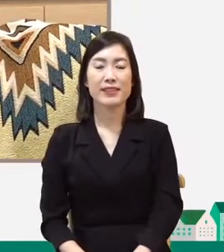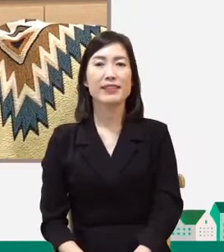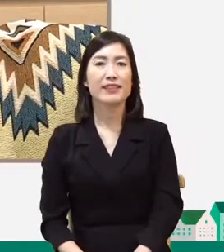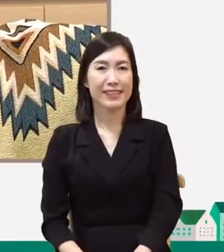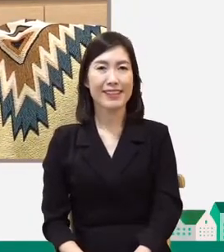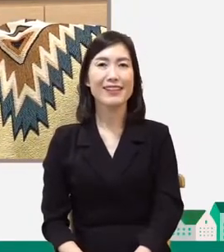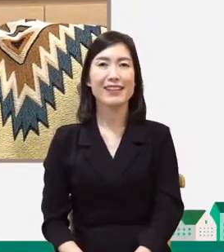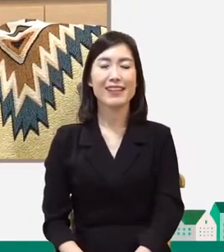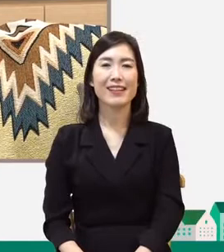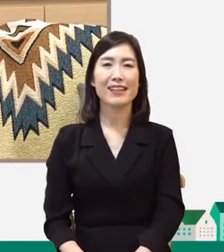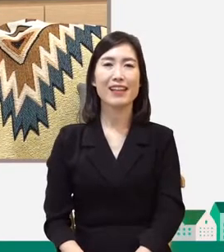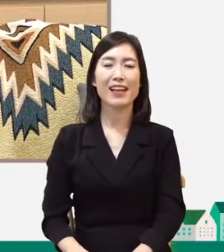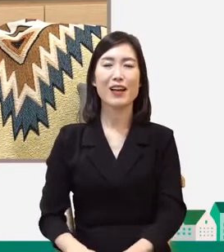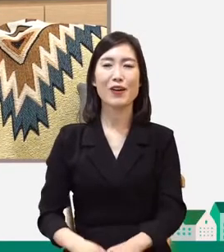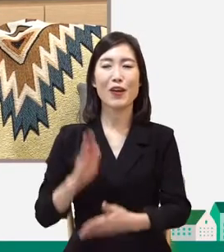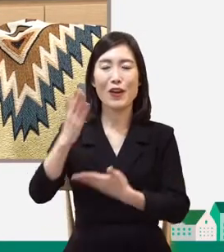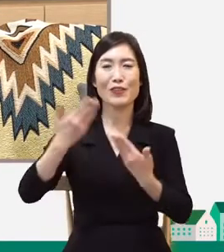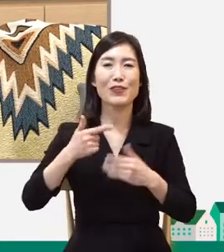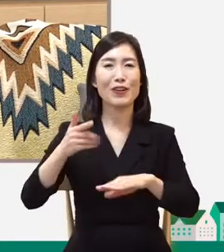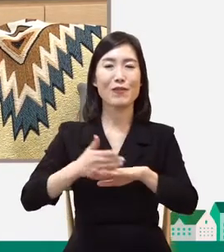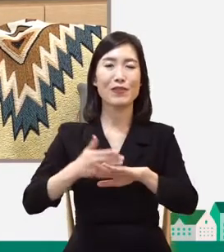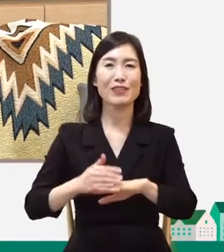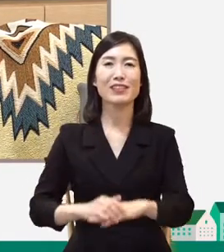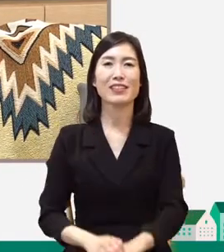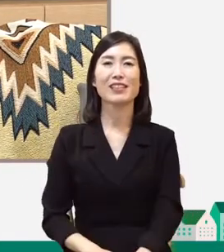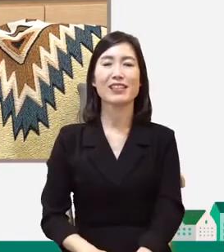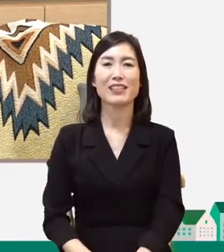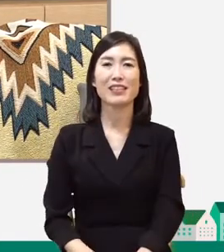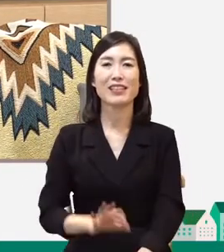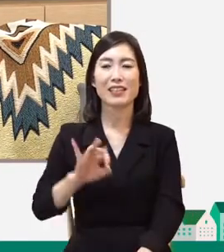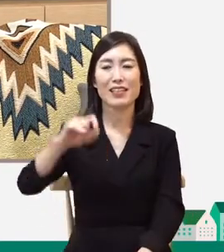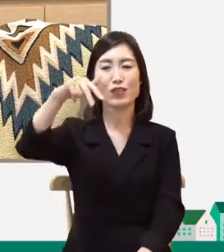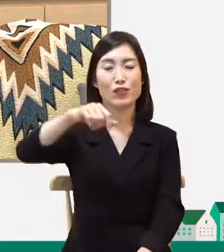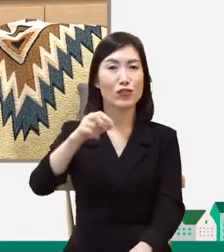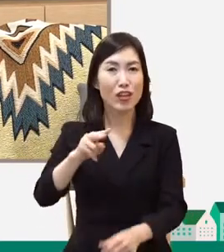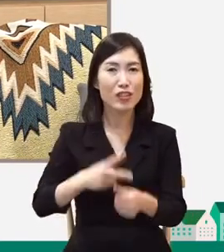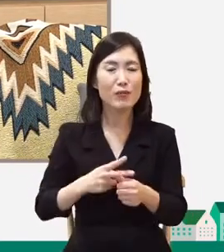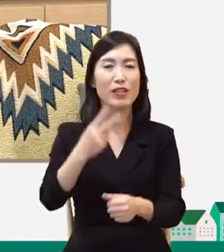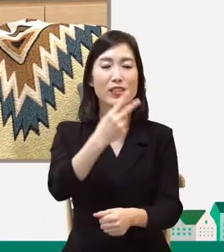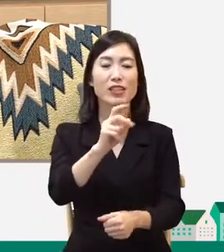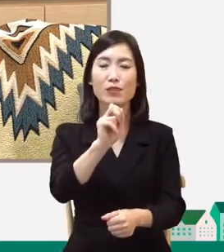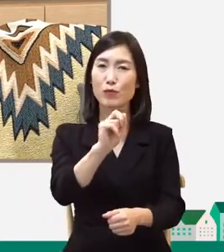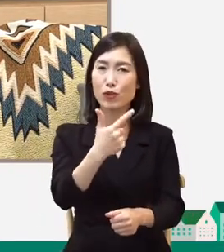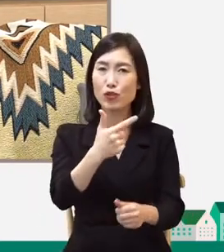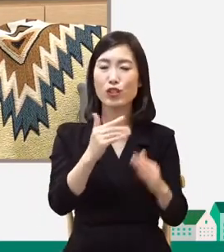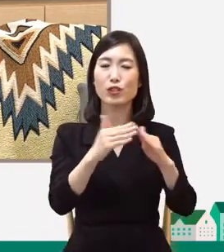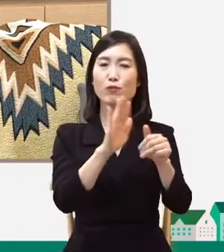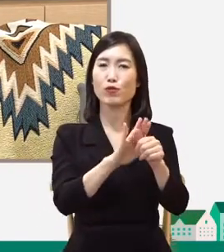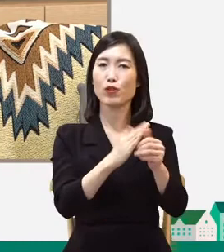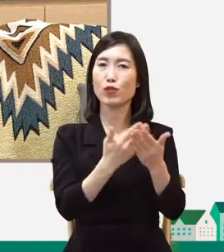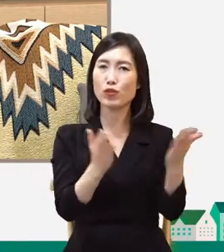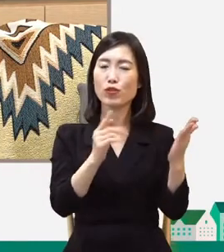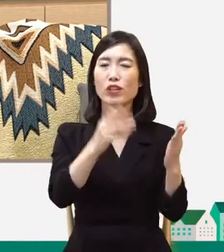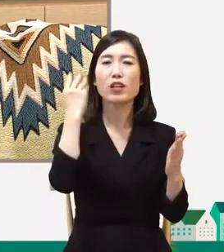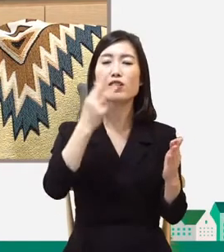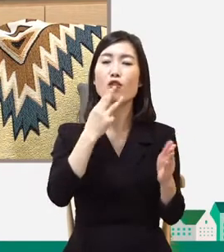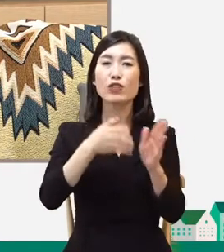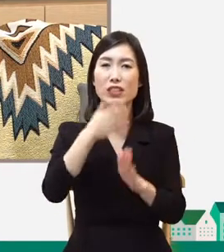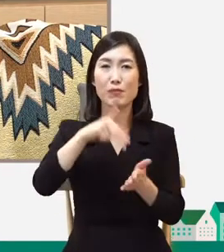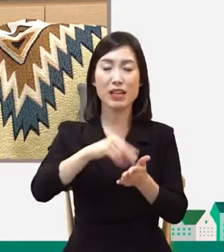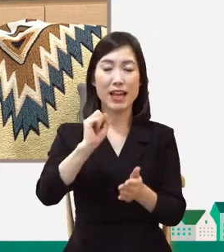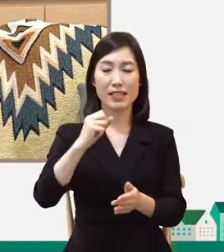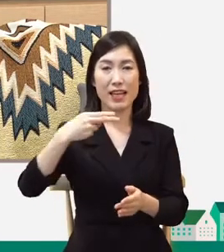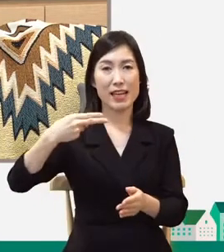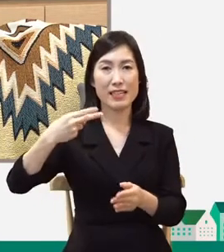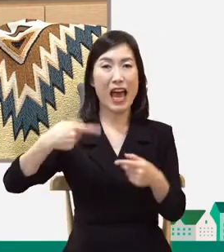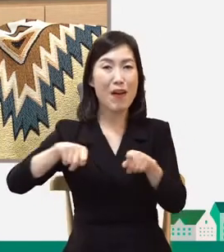아, 네. 아이고, 이주연 선생님 너무 감사합니다. 이주연 선생님은 2016년 그 지원주택 시범사업 서울시가 진행했던 그리고 SH가